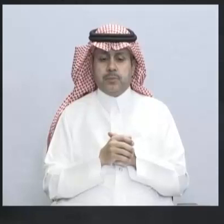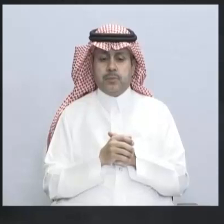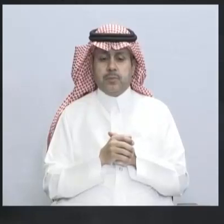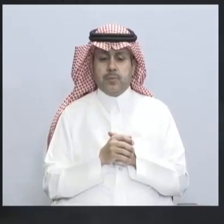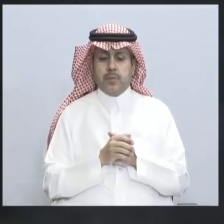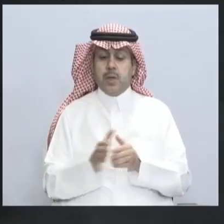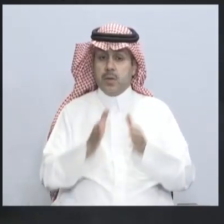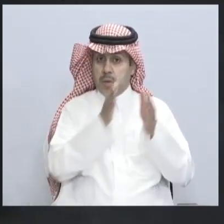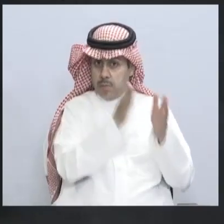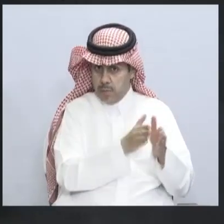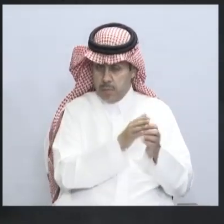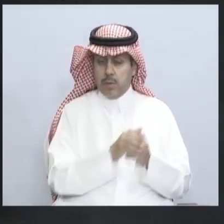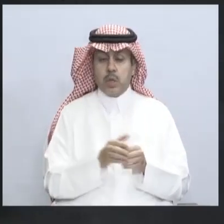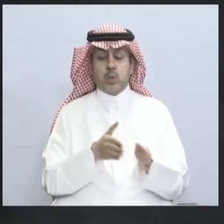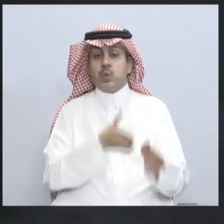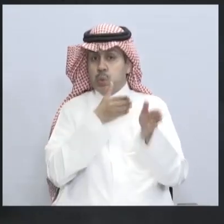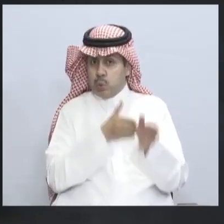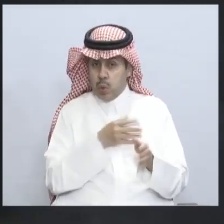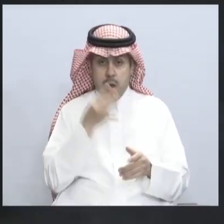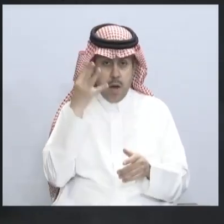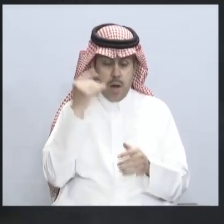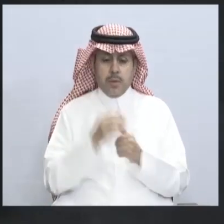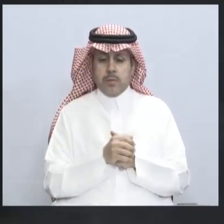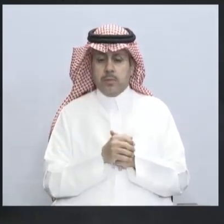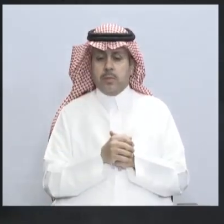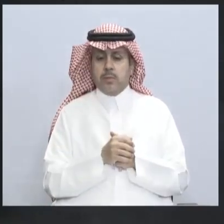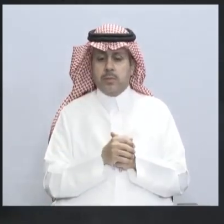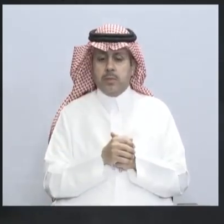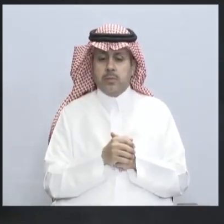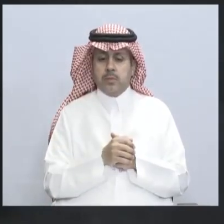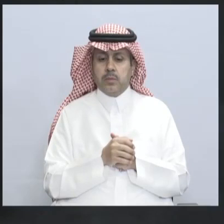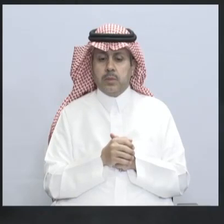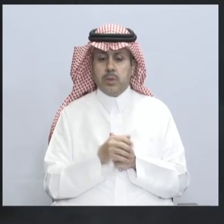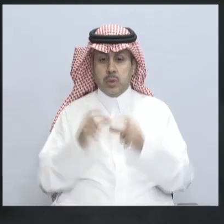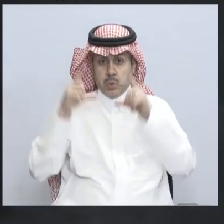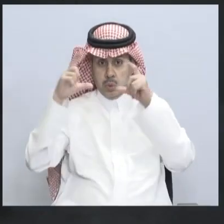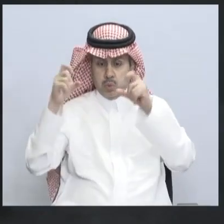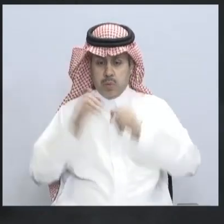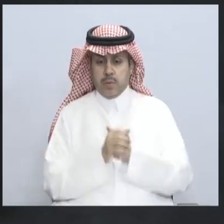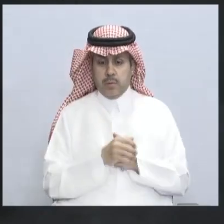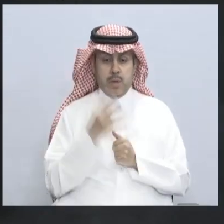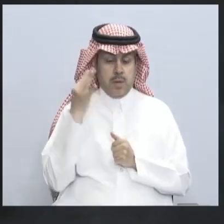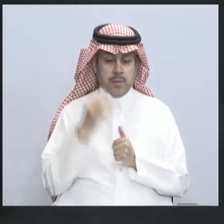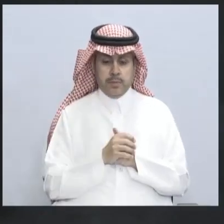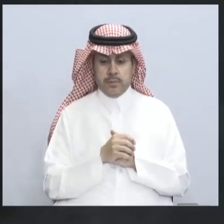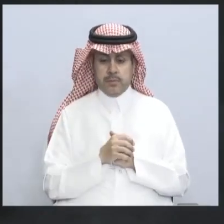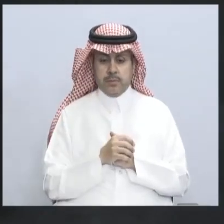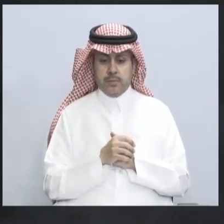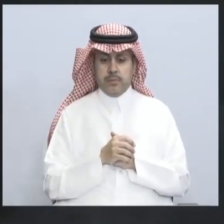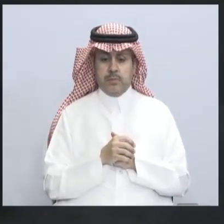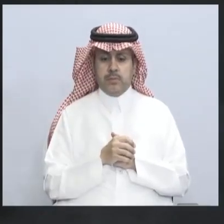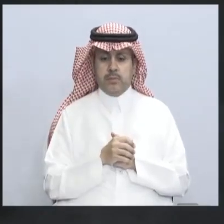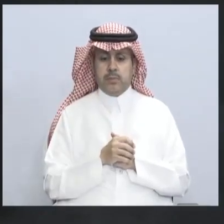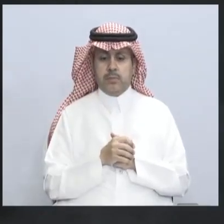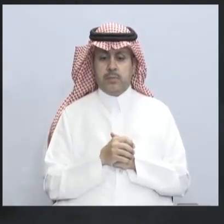ناتي الان الى السنه الرابعه وهي ماذا ماذا تعبر عنه هذه الصوره احسنتم يا ابنائي الطلاب